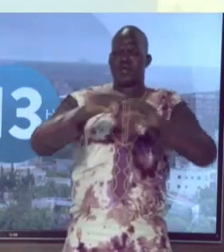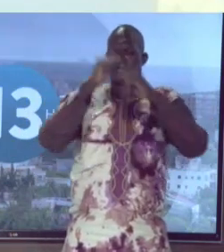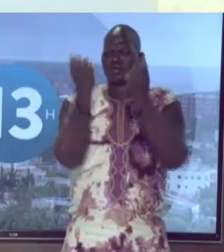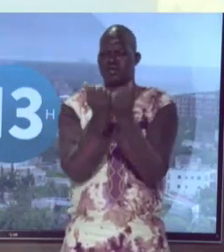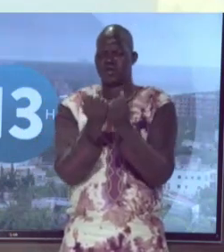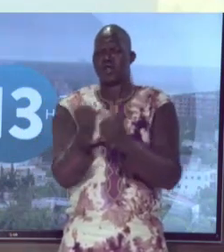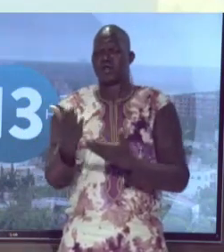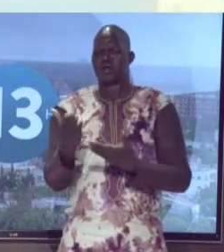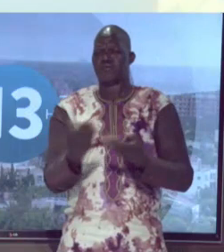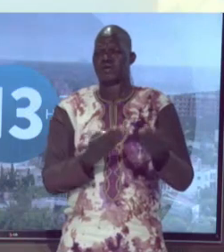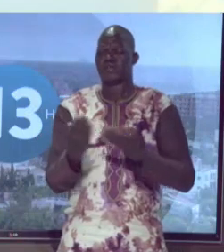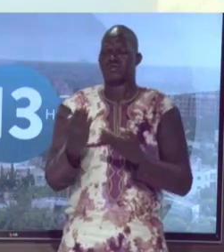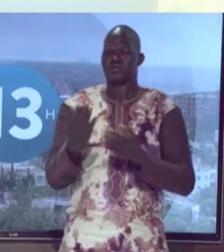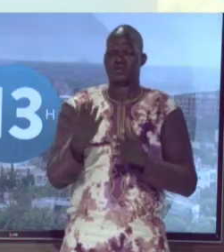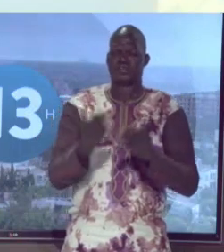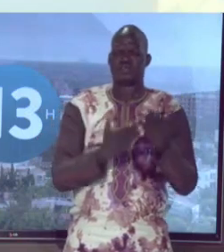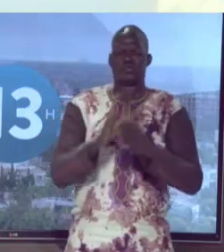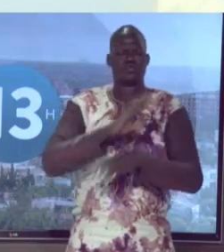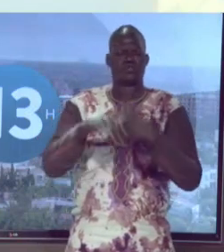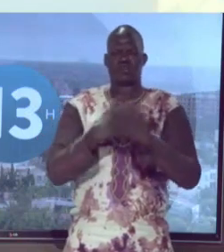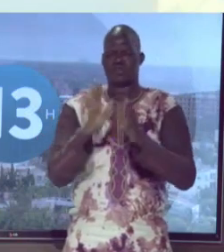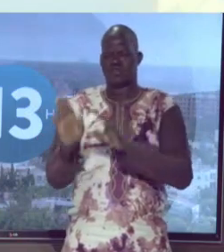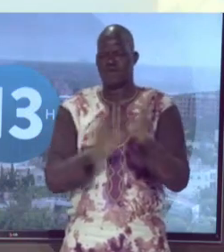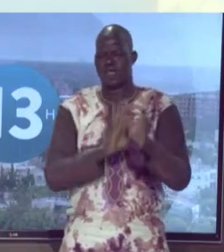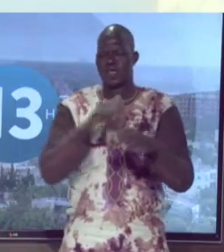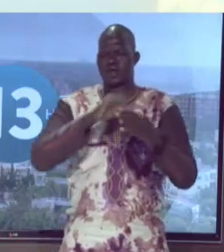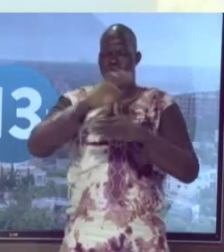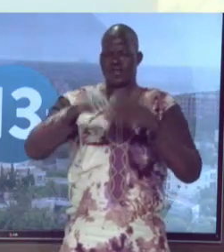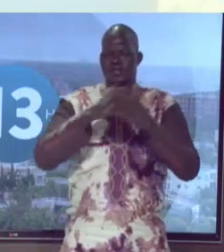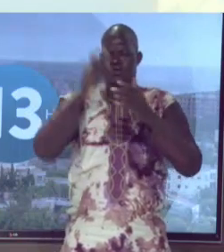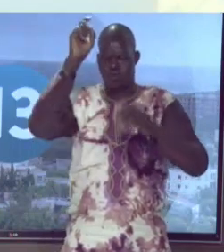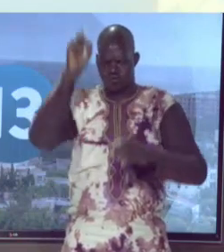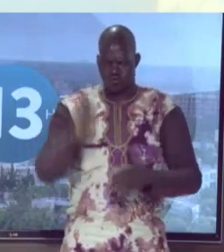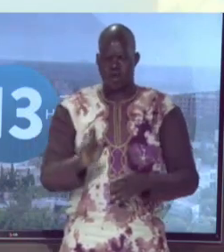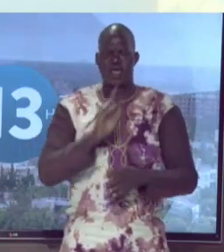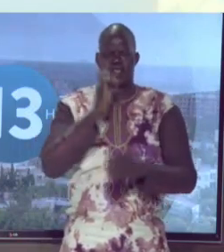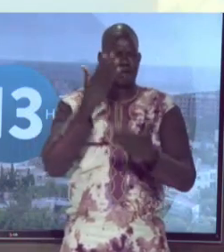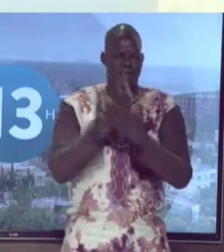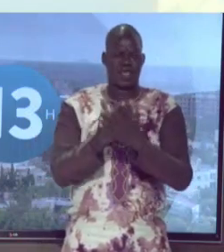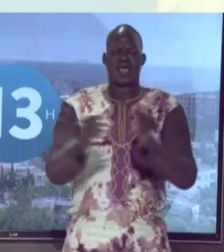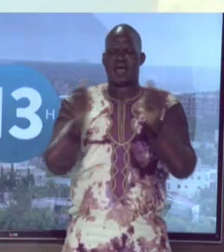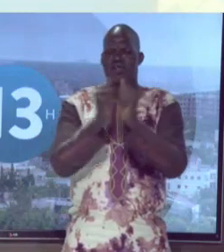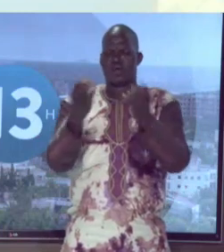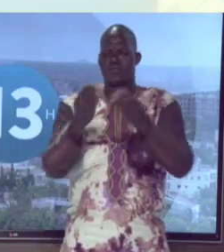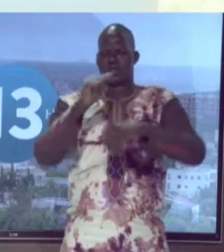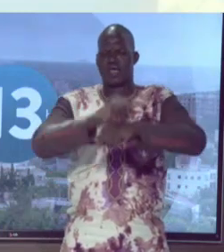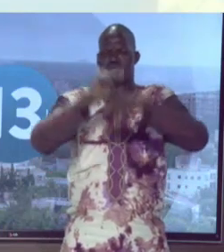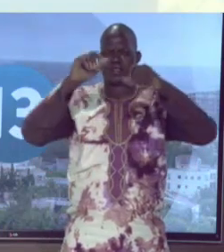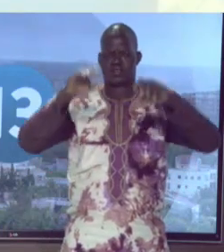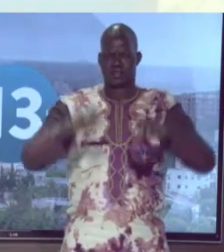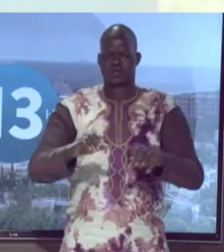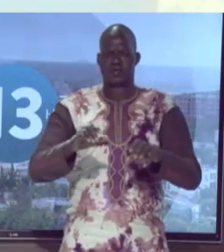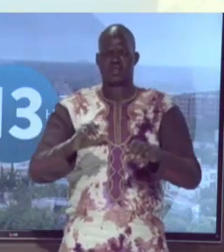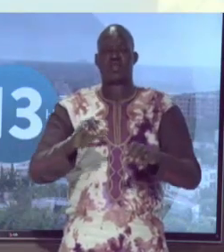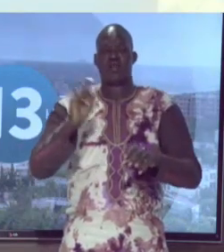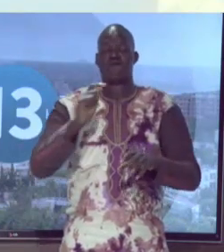de services. Ce qui veut dire que tout ce qui va se faire dans les centres doit être en cohérence avec les besoins des entreprises. De ce fait,